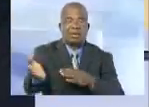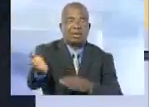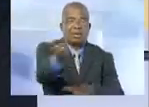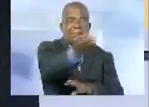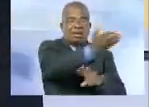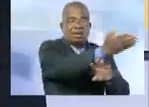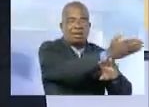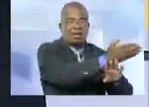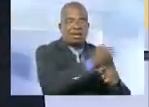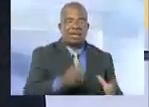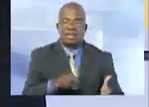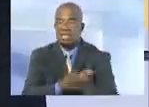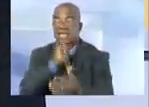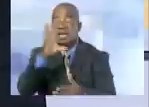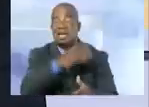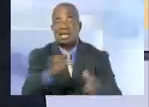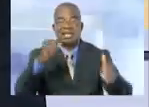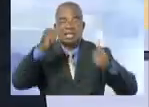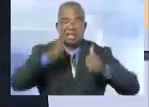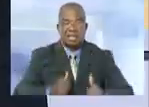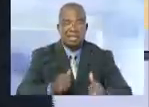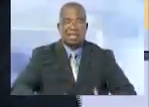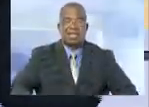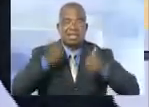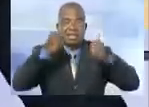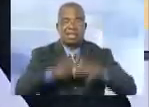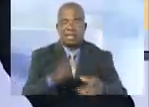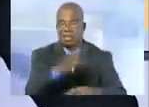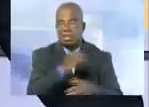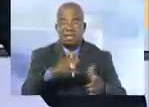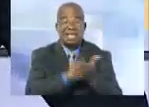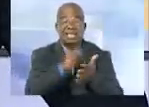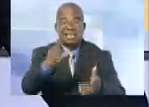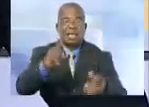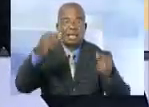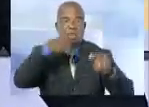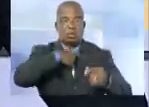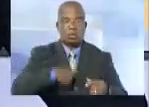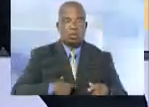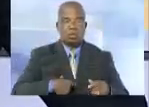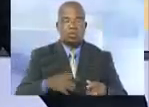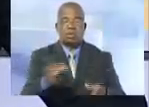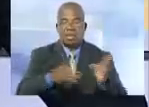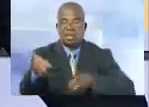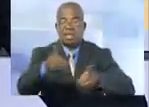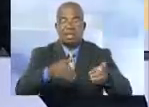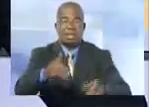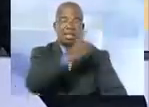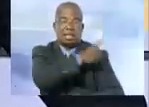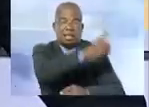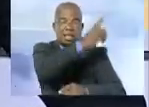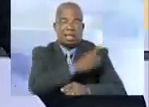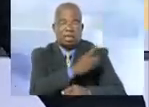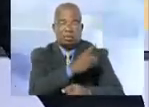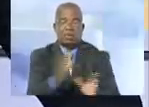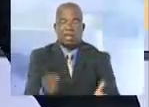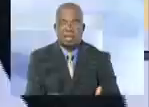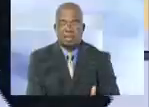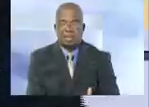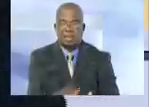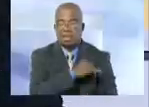c'est l'ambition de la Direction générale des douanes ivoiriennes. Ambition dévoilée au cours d'une rencontre tenue à Boaké avec les directions